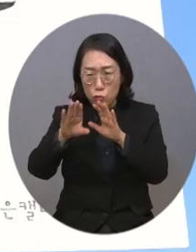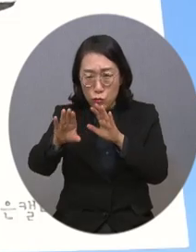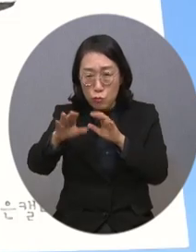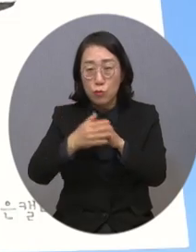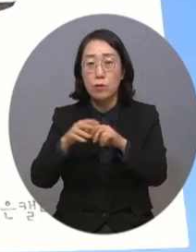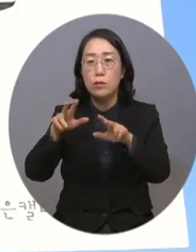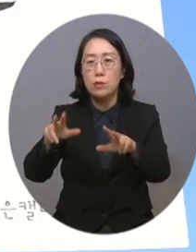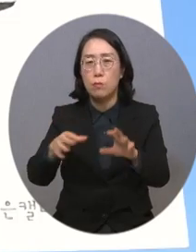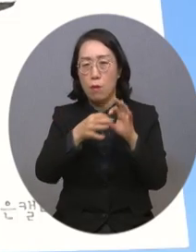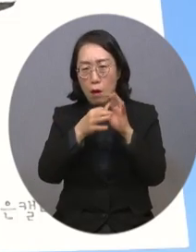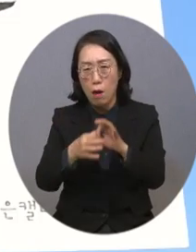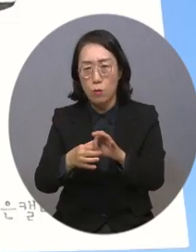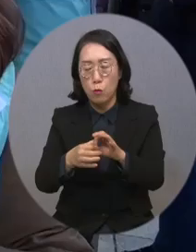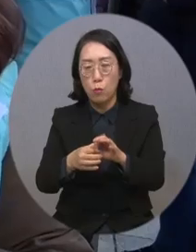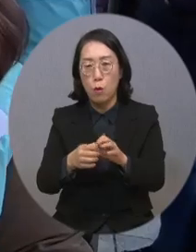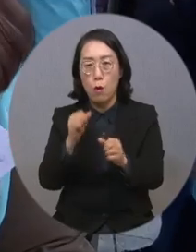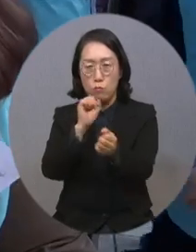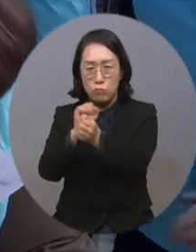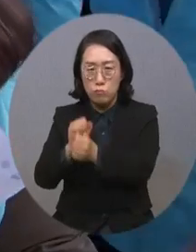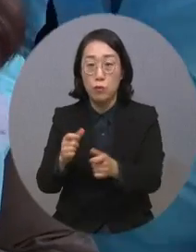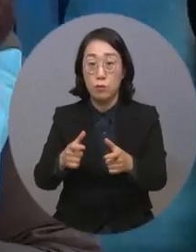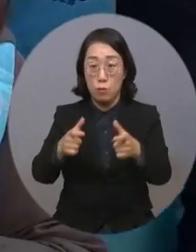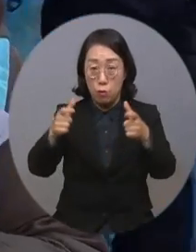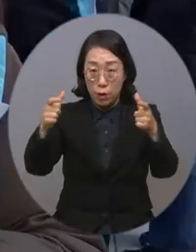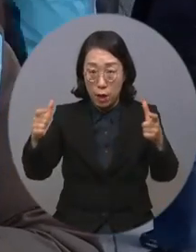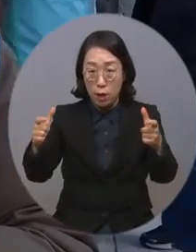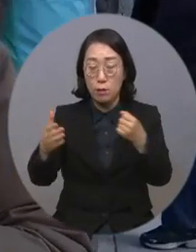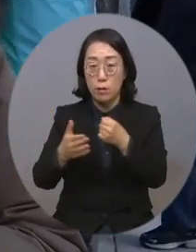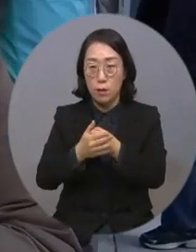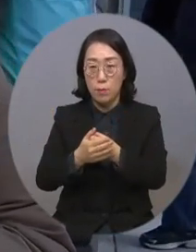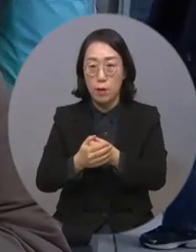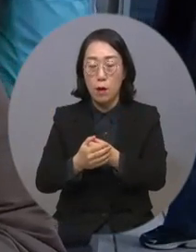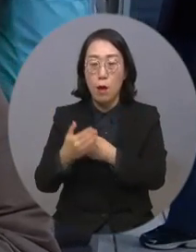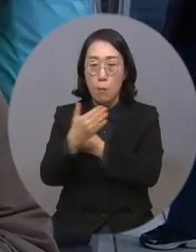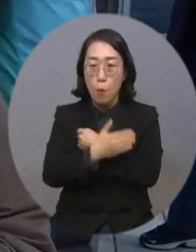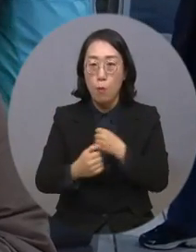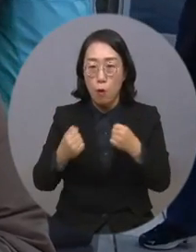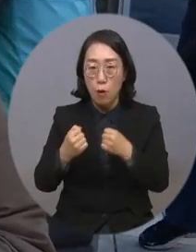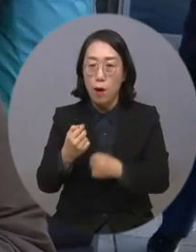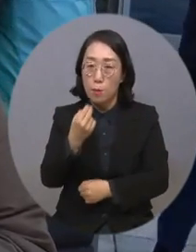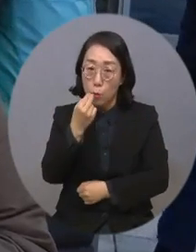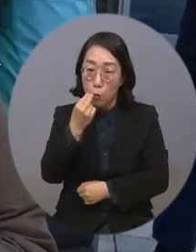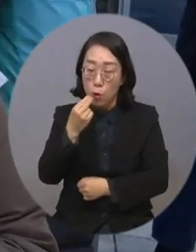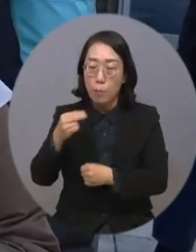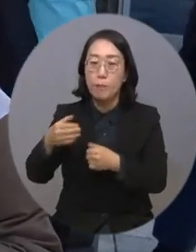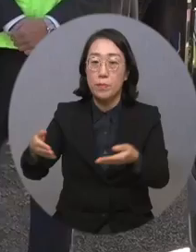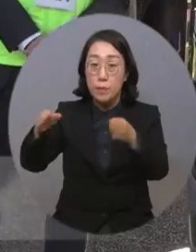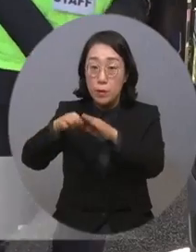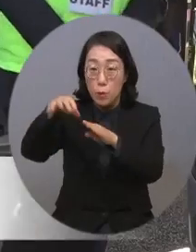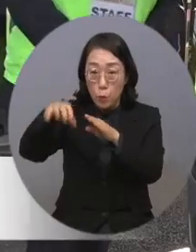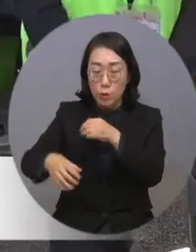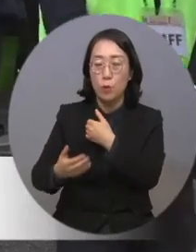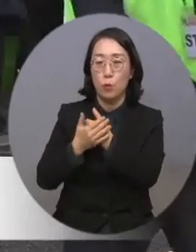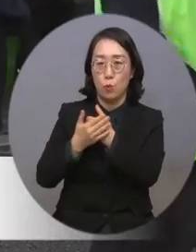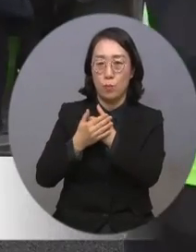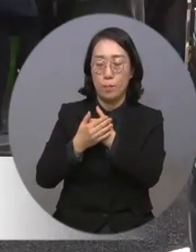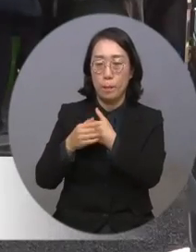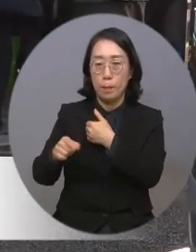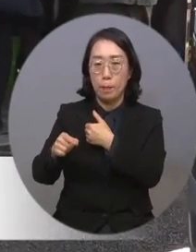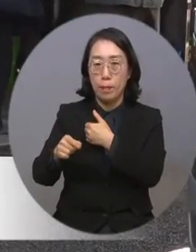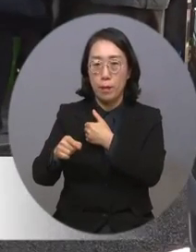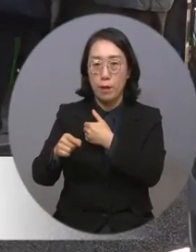확산하는 가운데 실시된 이번 캠페인은 국민건강보험 의정부지사의 적극적인 지원을 받았습니다. 의정부